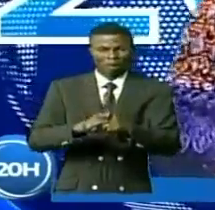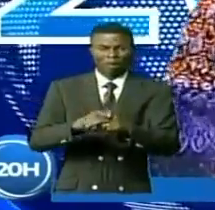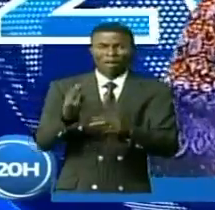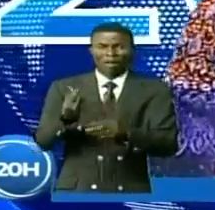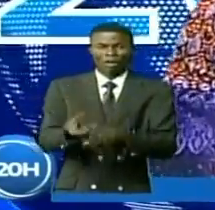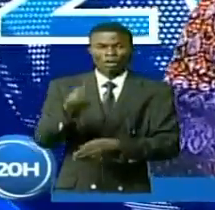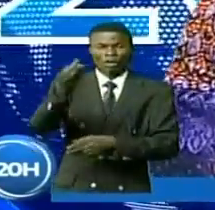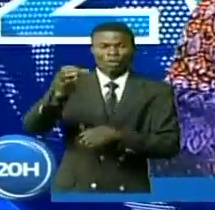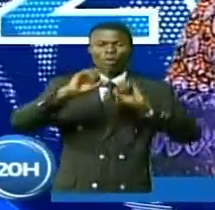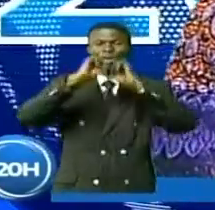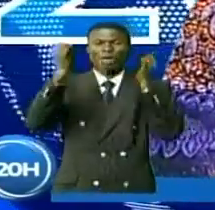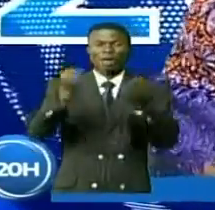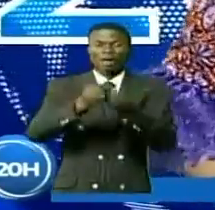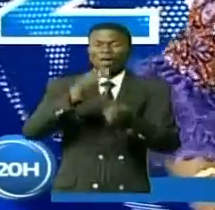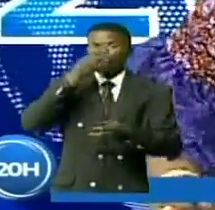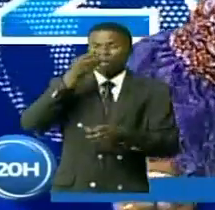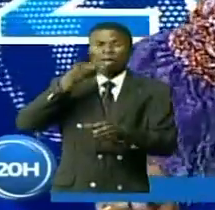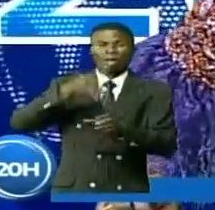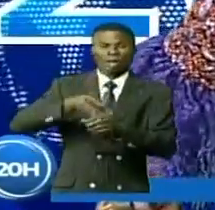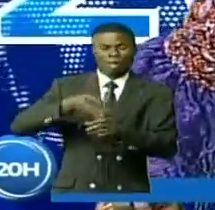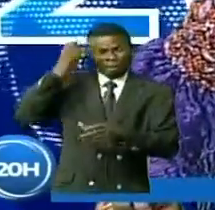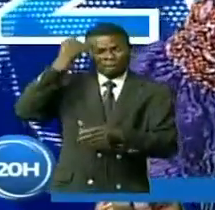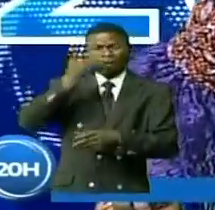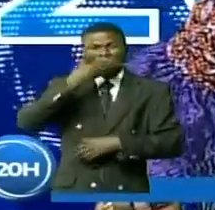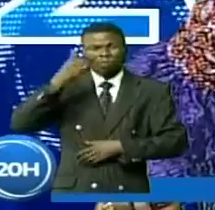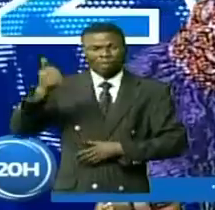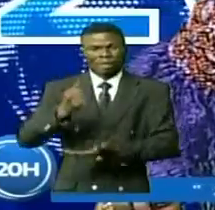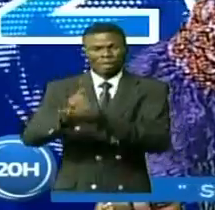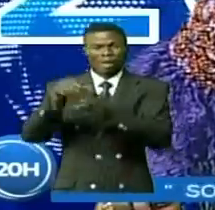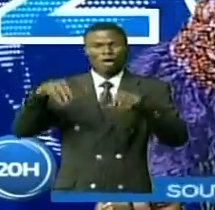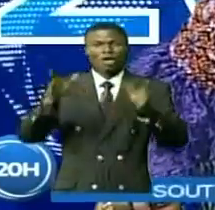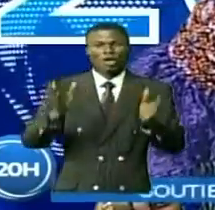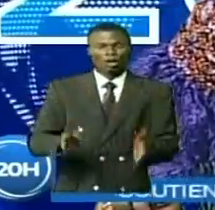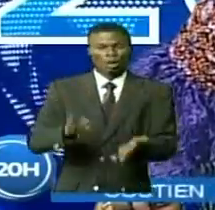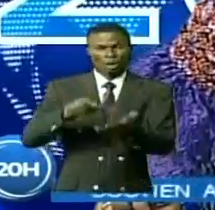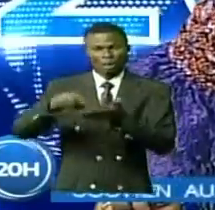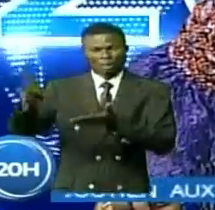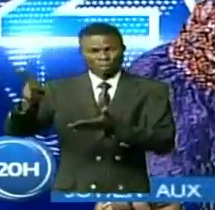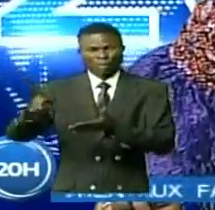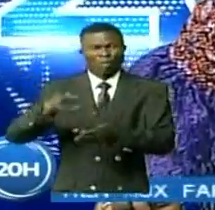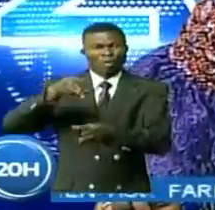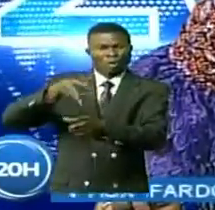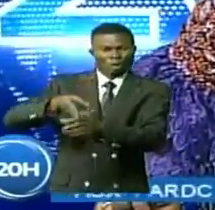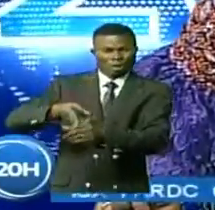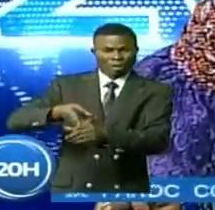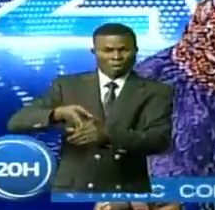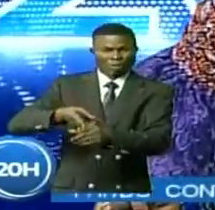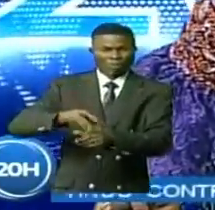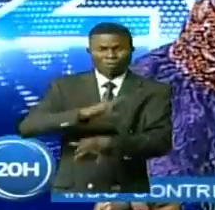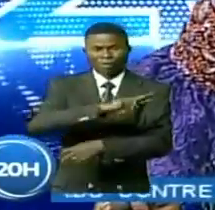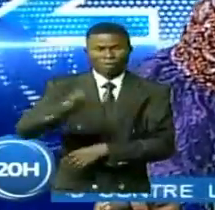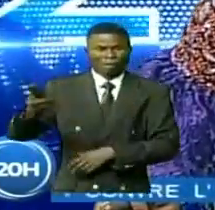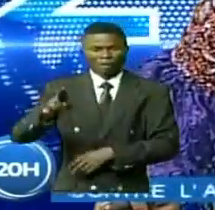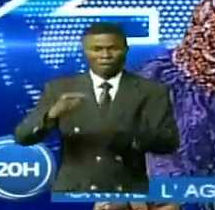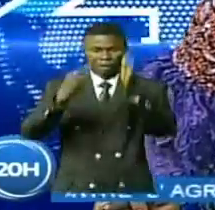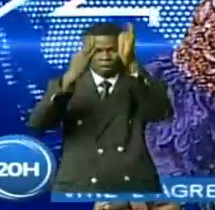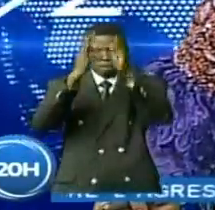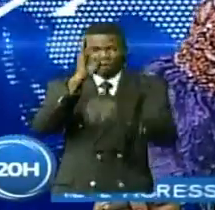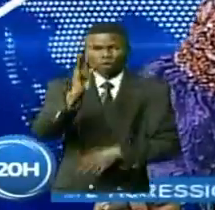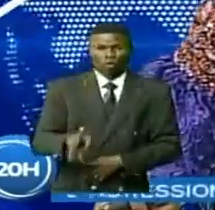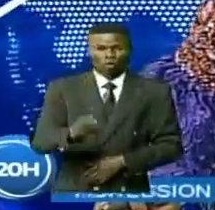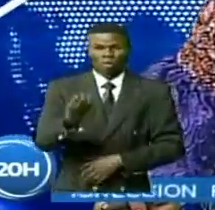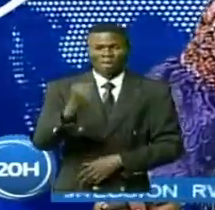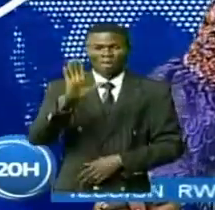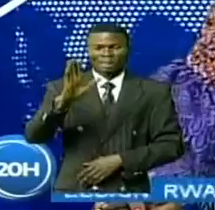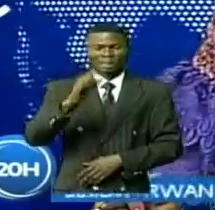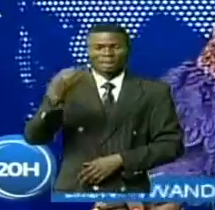les entreprises pétrolières. Une belle trouvaille qui permet aux Congolais de payer à la pompe 2 345 francs